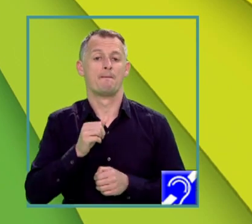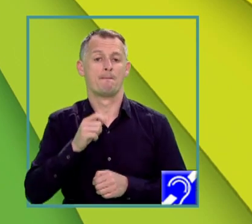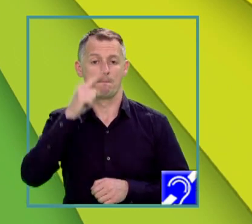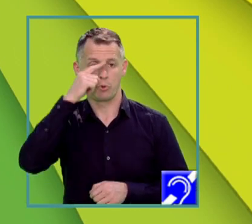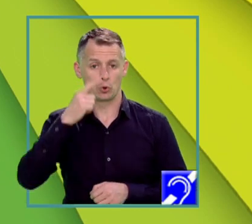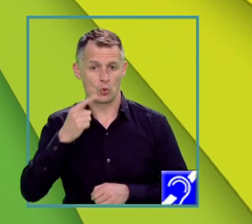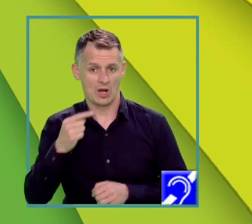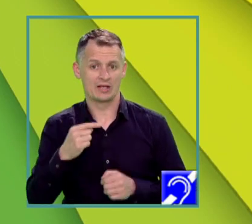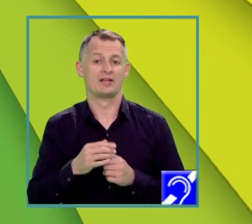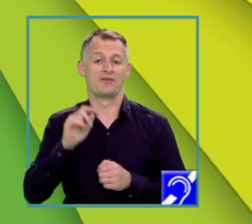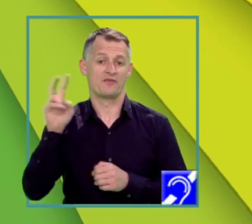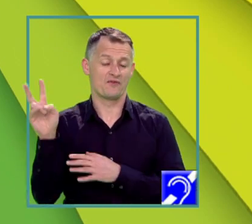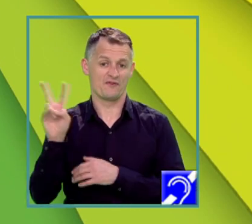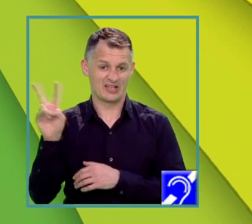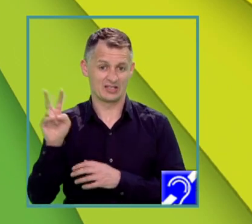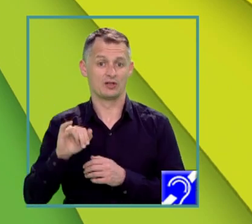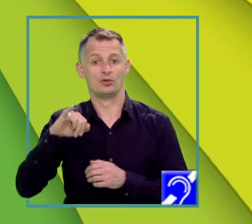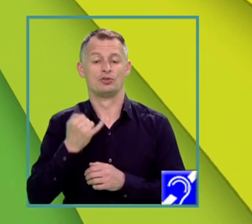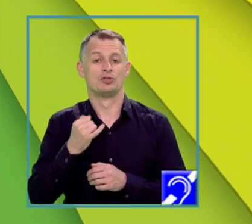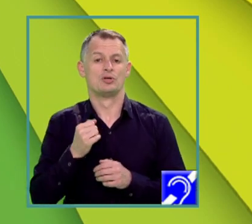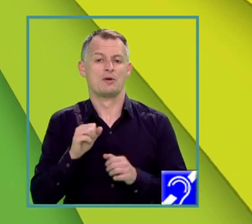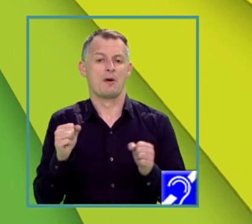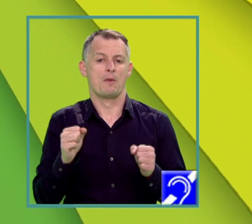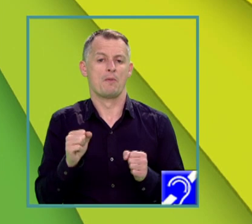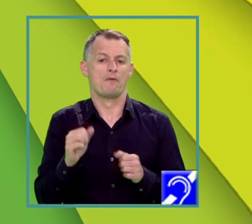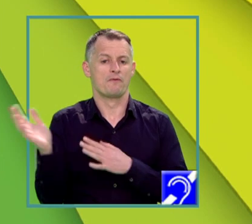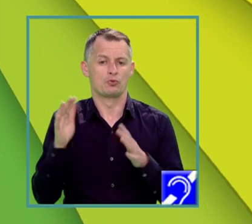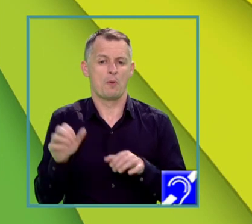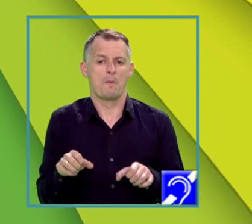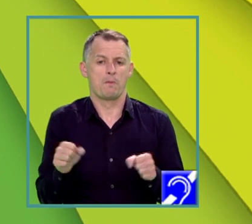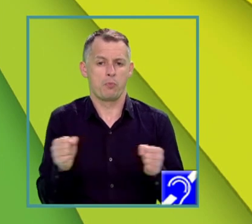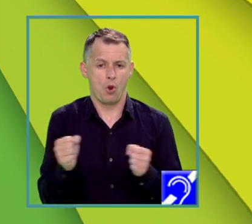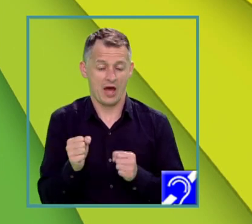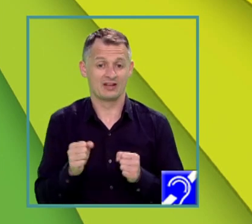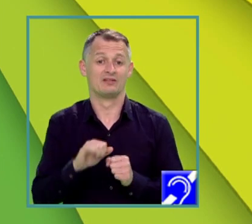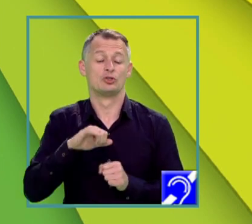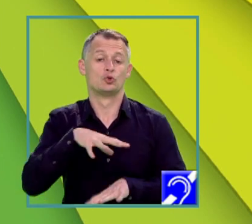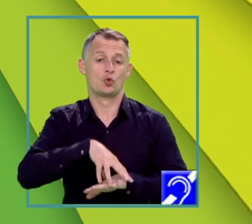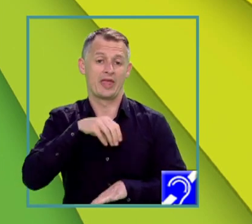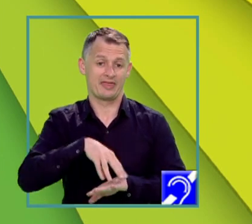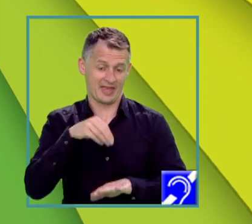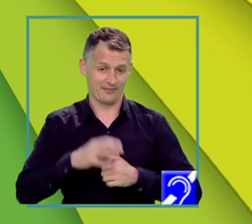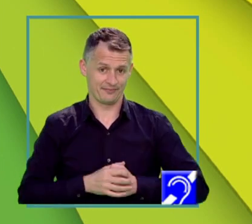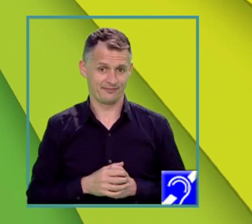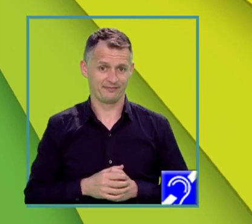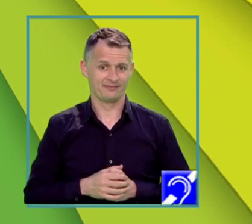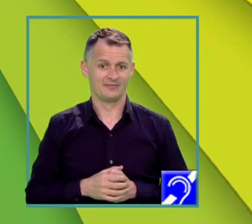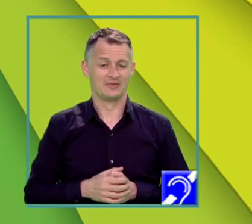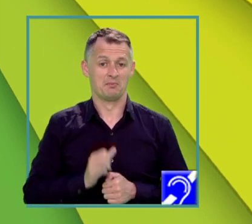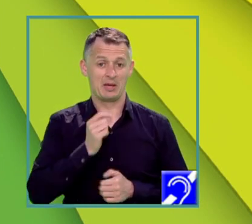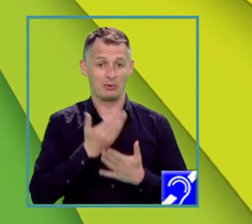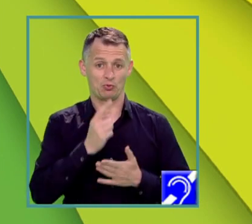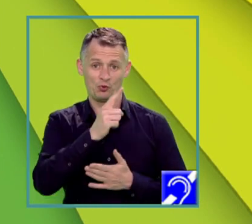și a băncilor populare în nordul Suediei dragii mei pentru fiecare frază din cele trei mă simt te